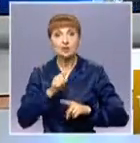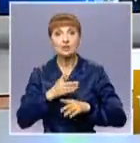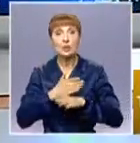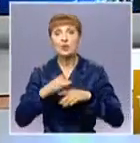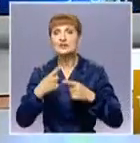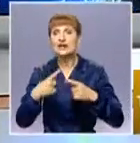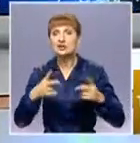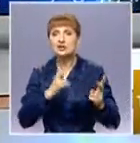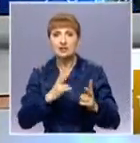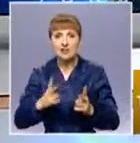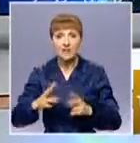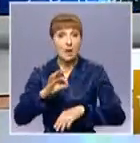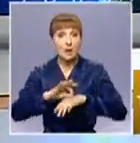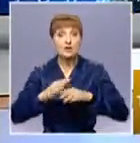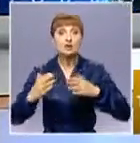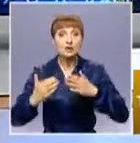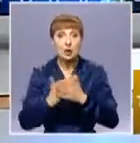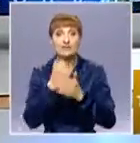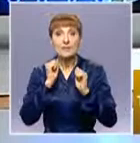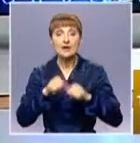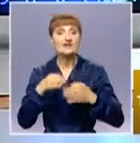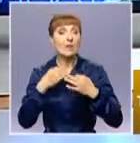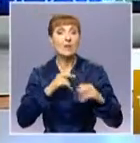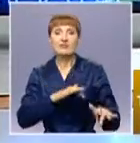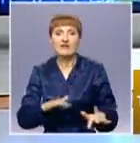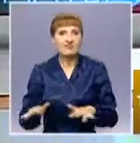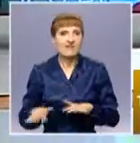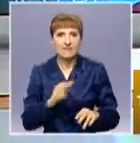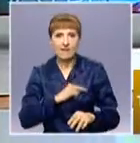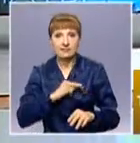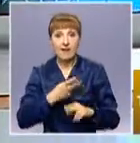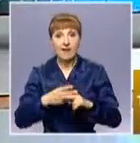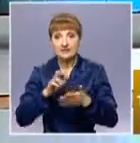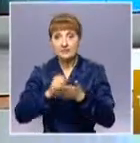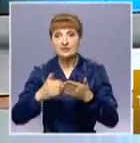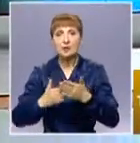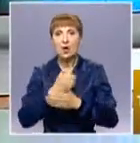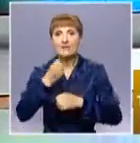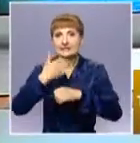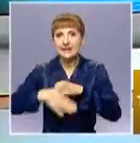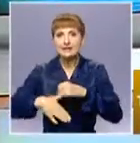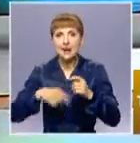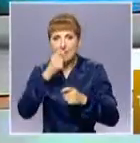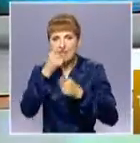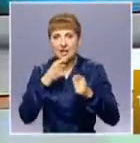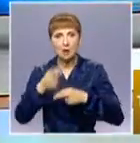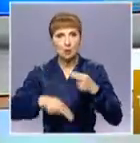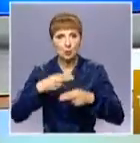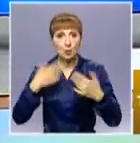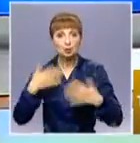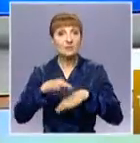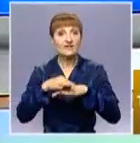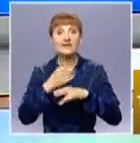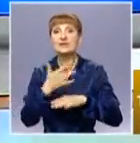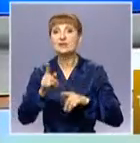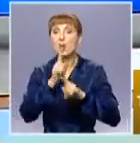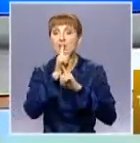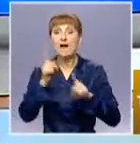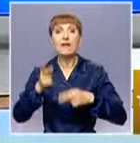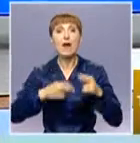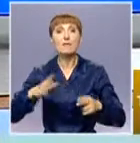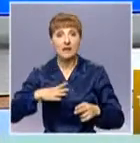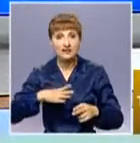после различных травм больные могли снова свободно двигаться. Этим занимается новый центр микрохирургии, где уже провели несколько